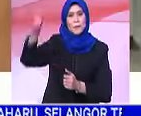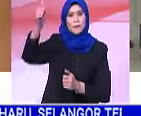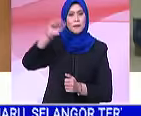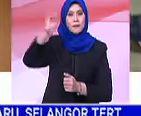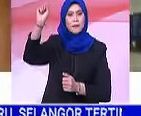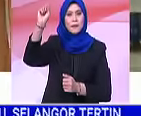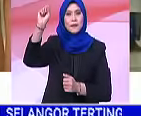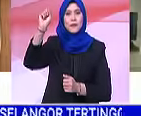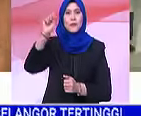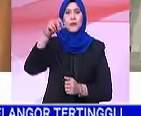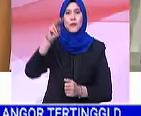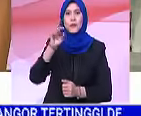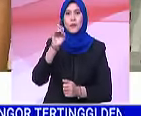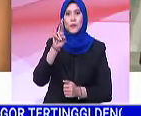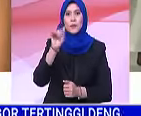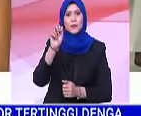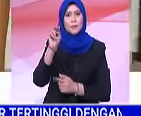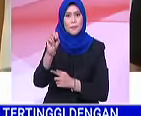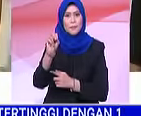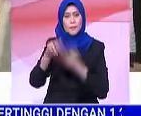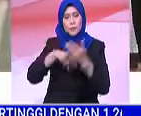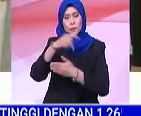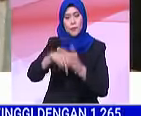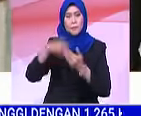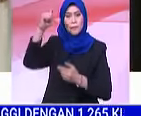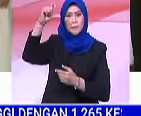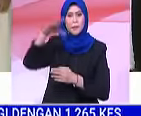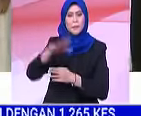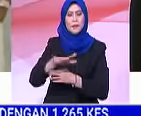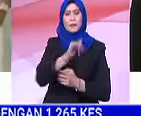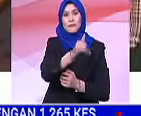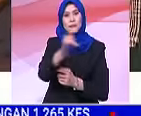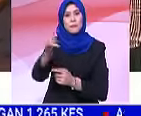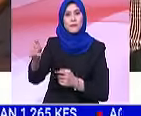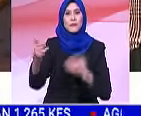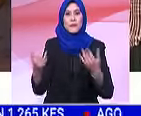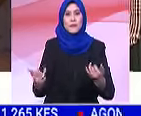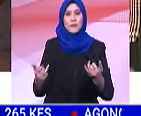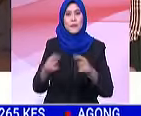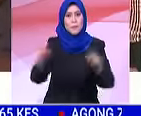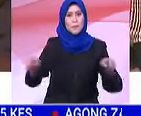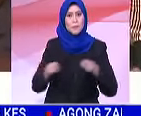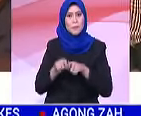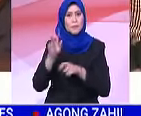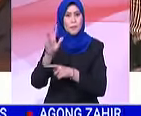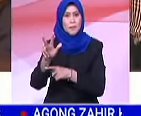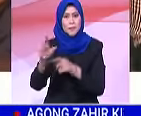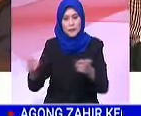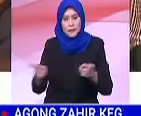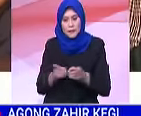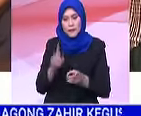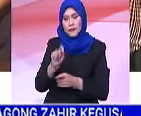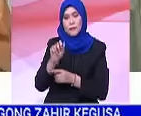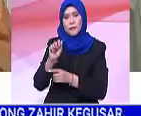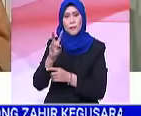Sabah, Puan Nurain Haji Bakir, sebenarnya dengan program Jelajah Ramadan laluan 5 destinasi yang ketiga di daerah Tawau kali